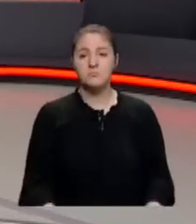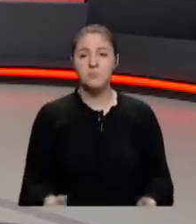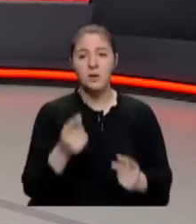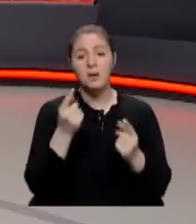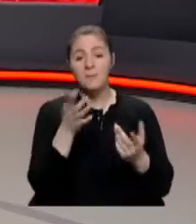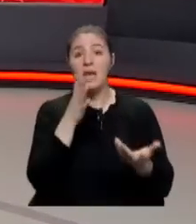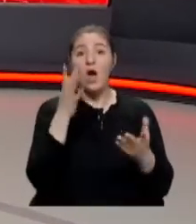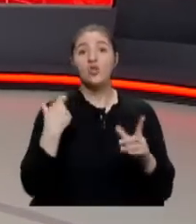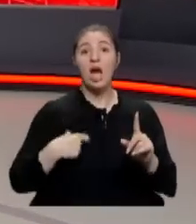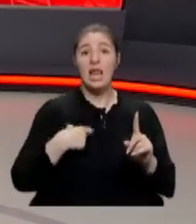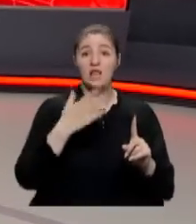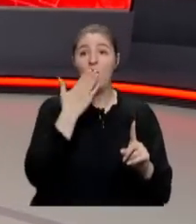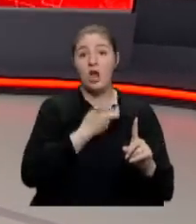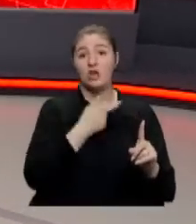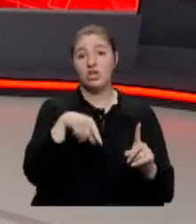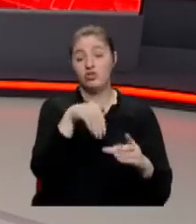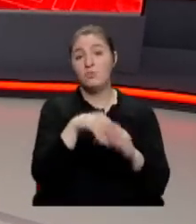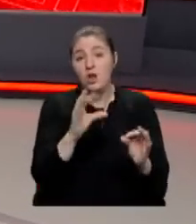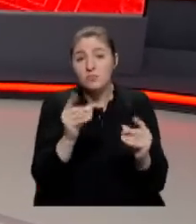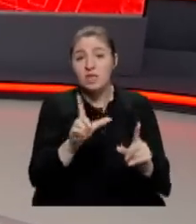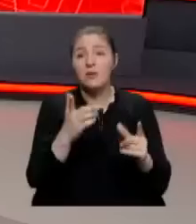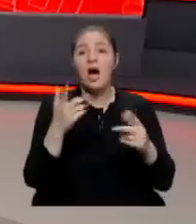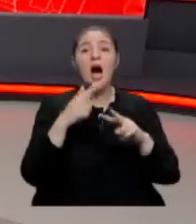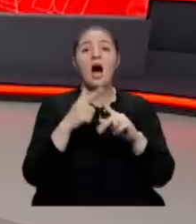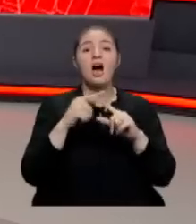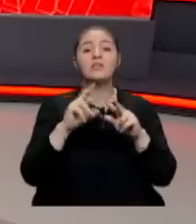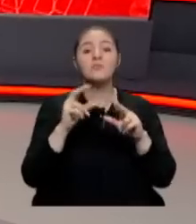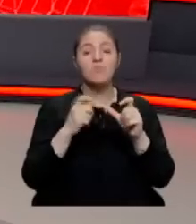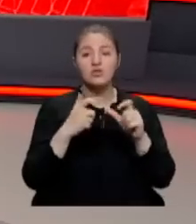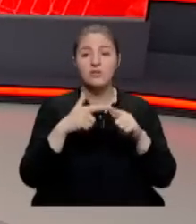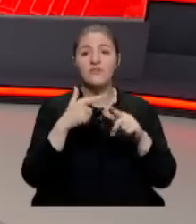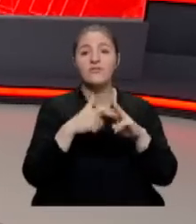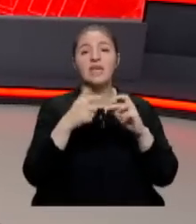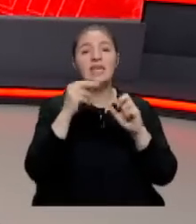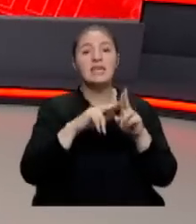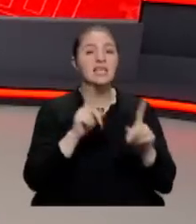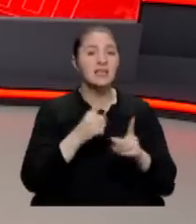ilhassa öğrenciler için böyle olması lazım atmosferik internet yani